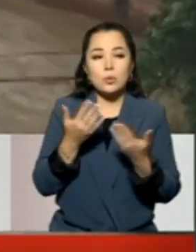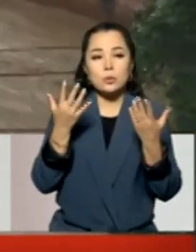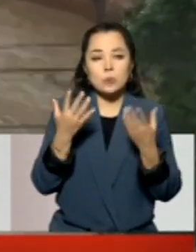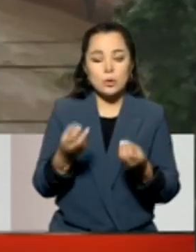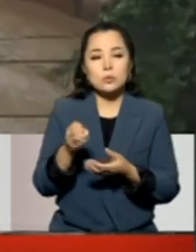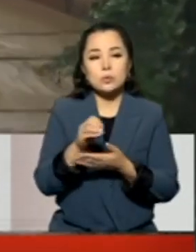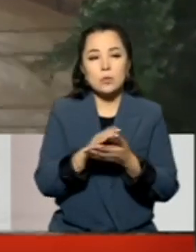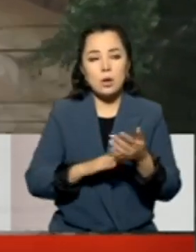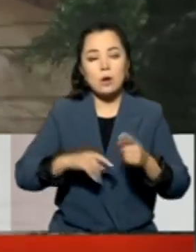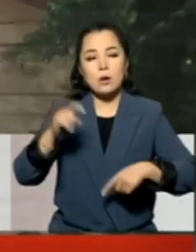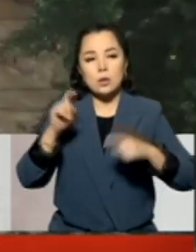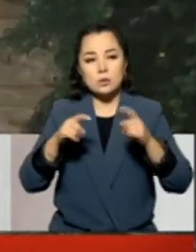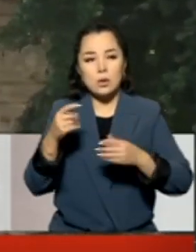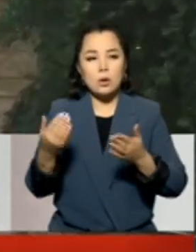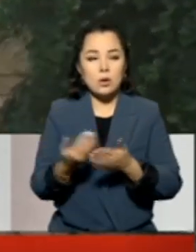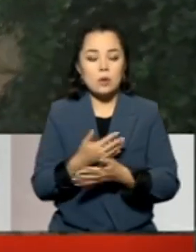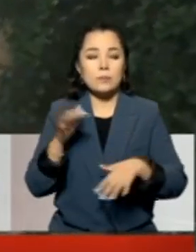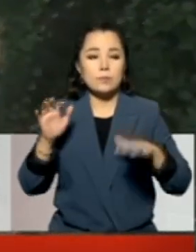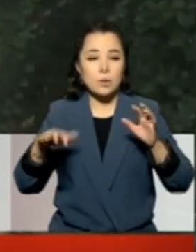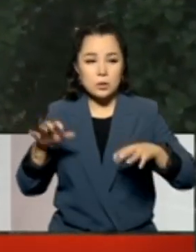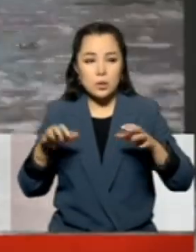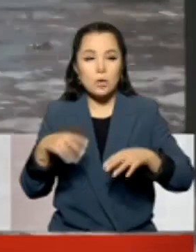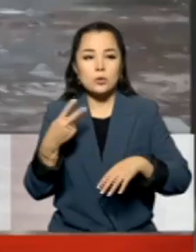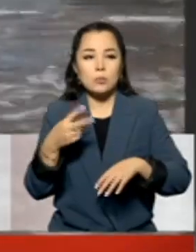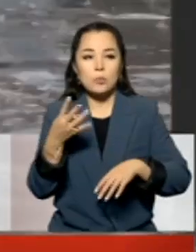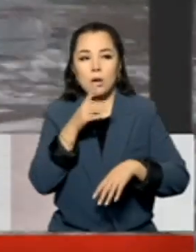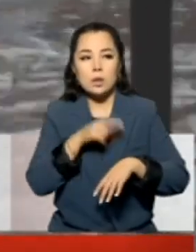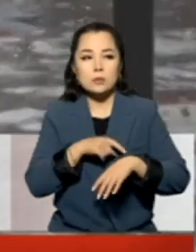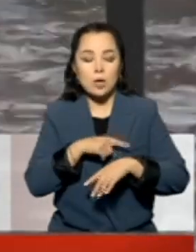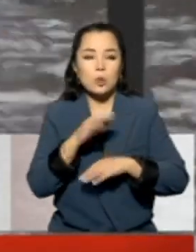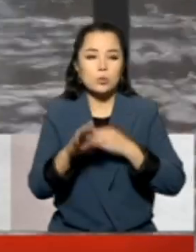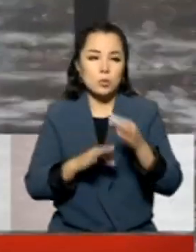күндері елде жауын қайта төпелеп, 24 сағат бойы